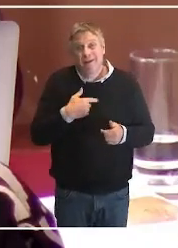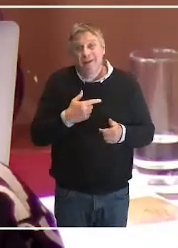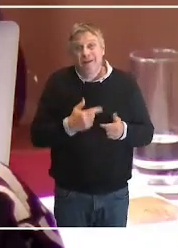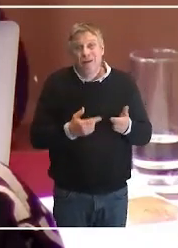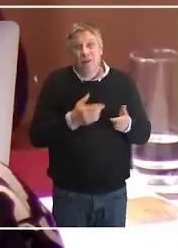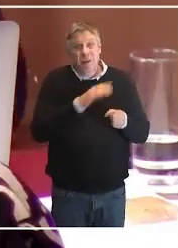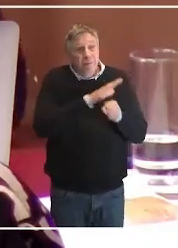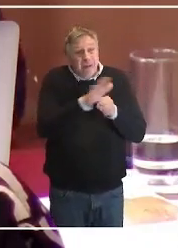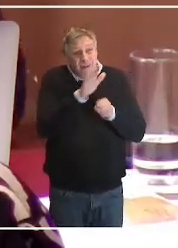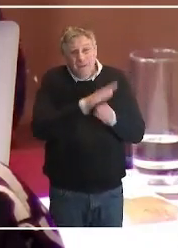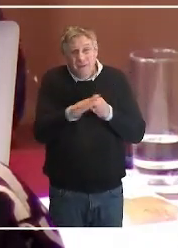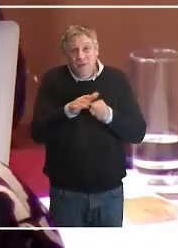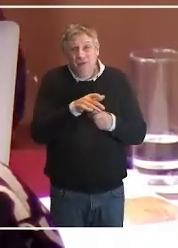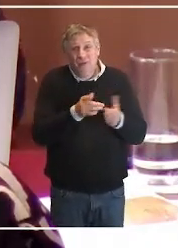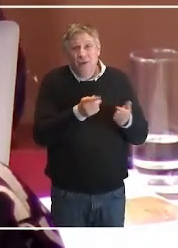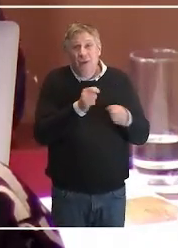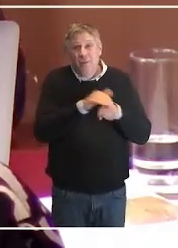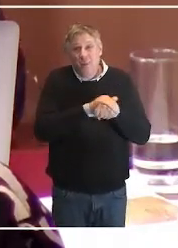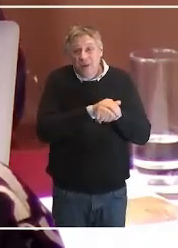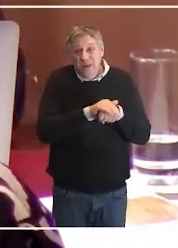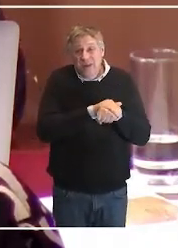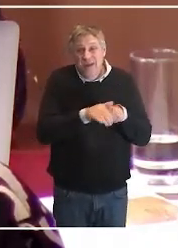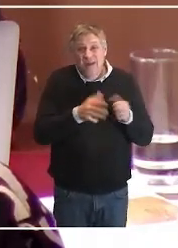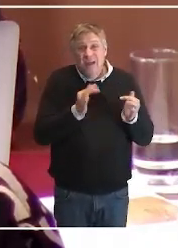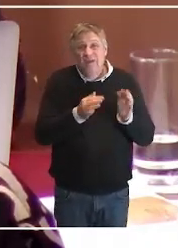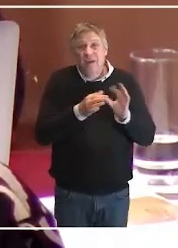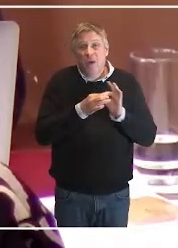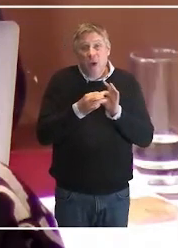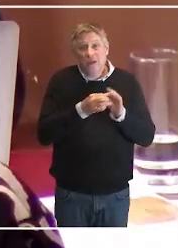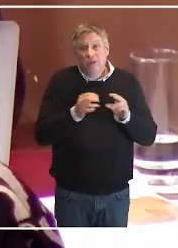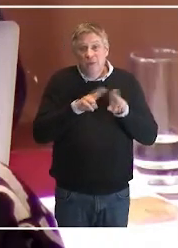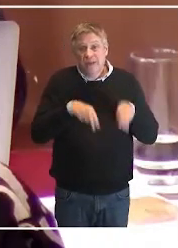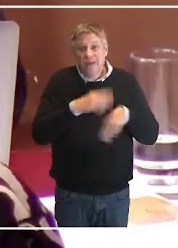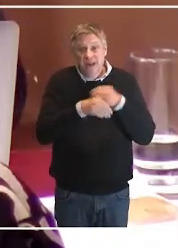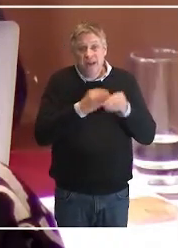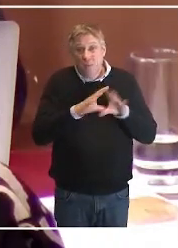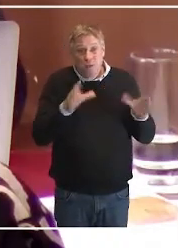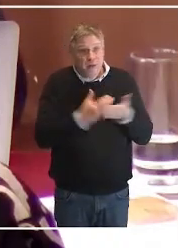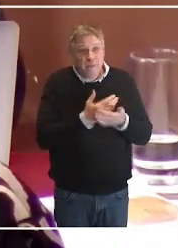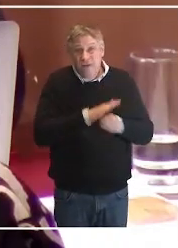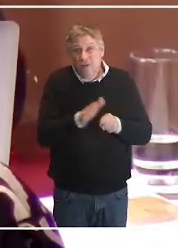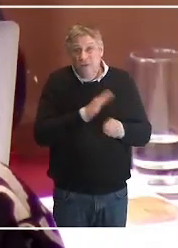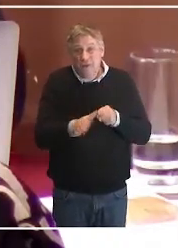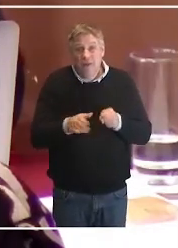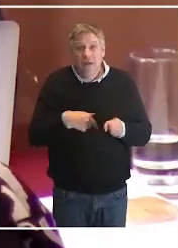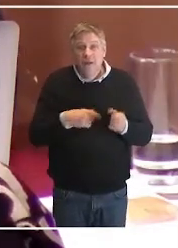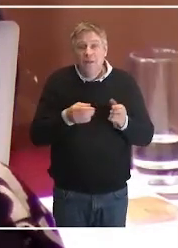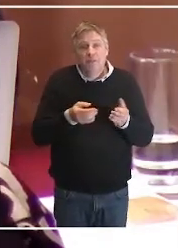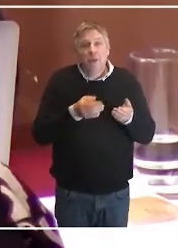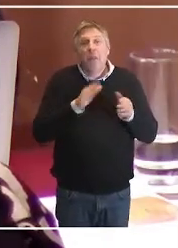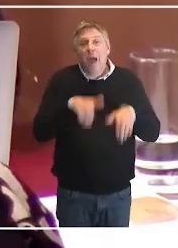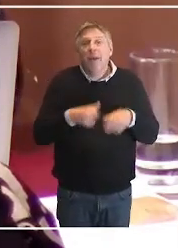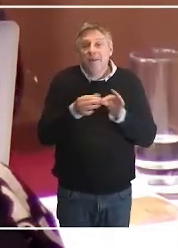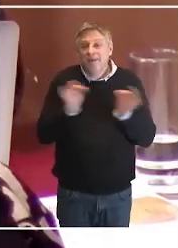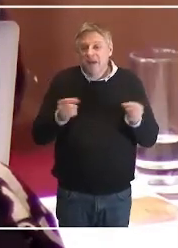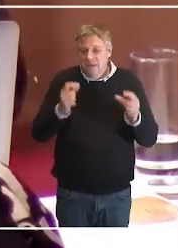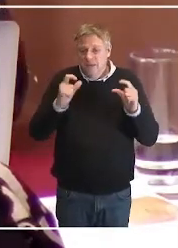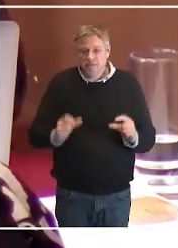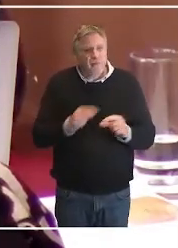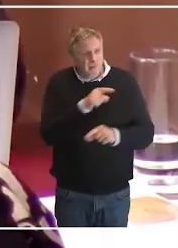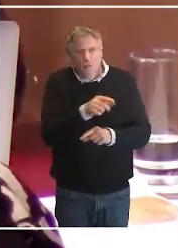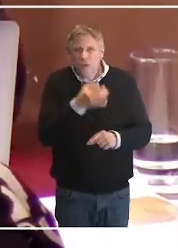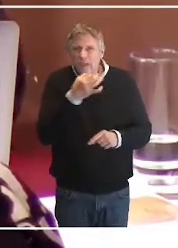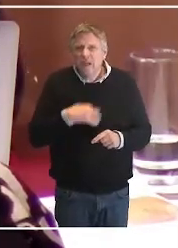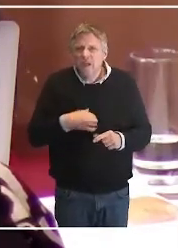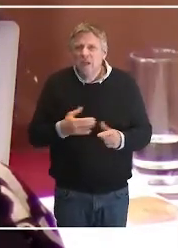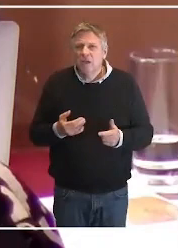insuffisances de votre politique en matière de relations internationales. Et je trouve ça dommage que dans la phrase d'après, vous assumiez le fait d'avoir commandé